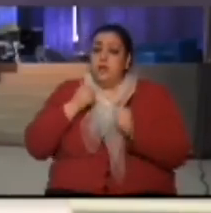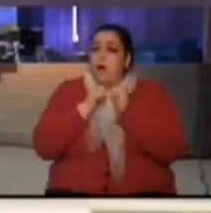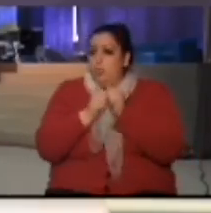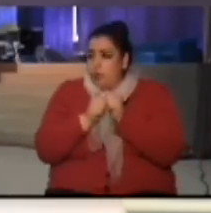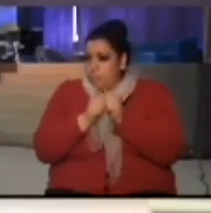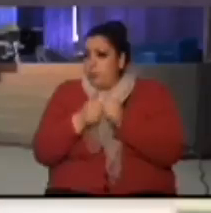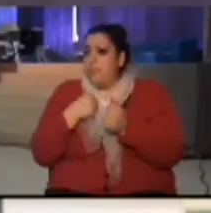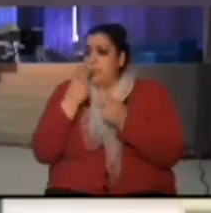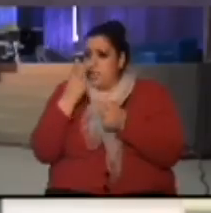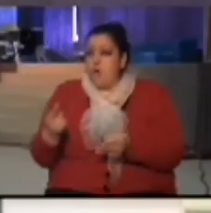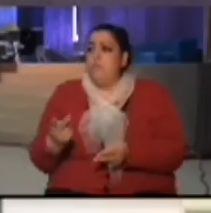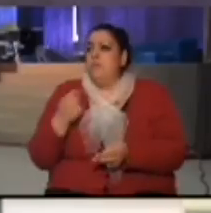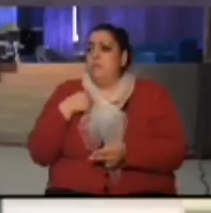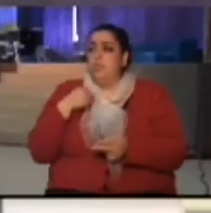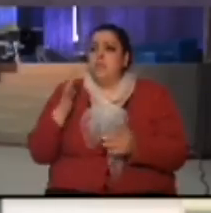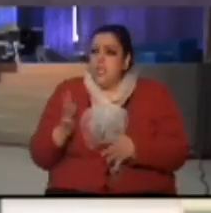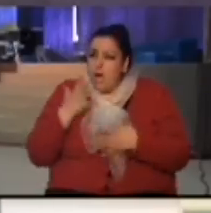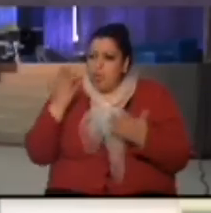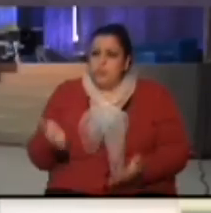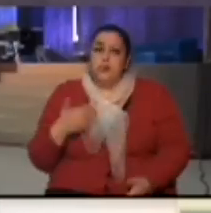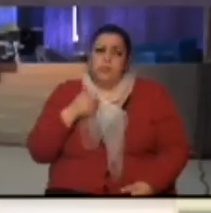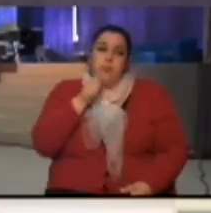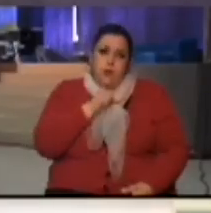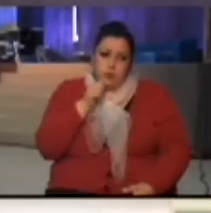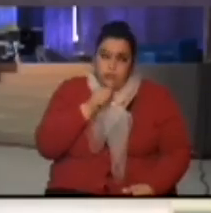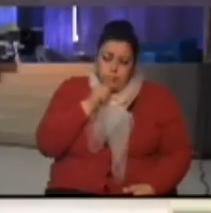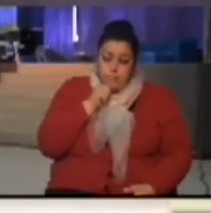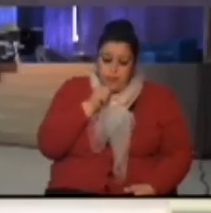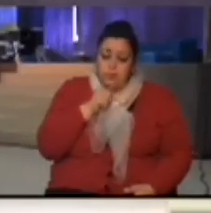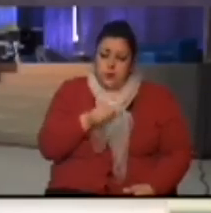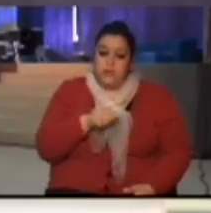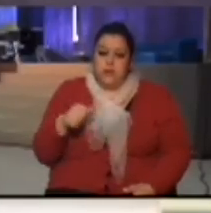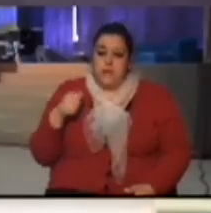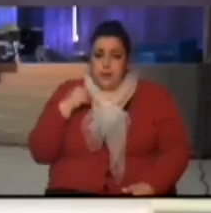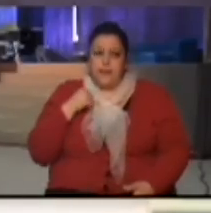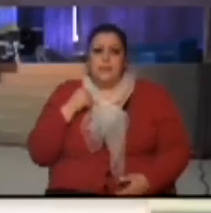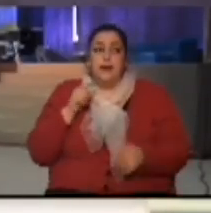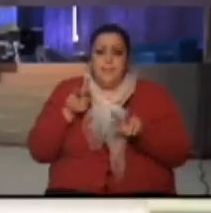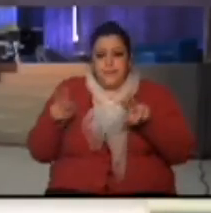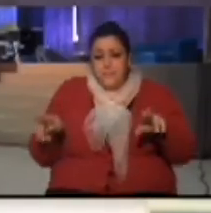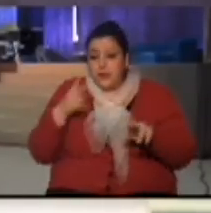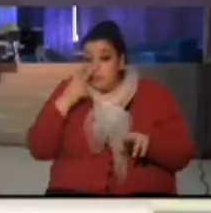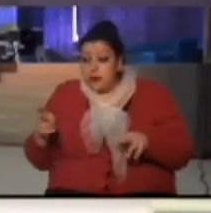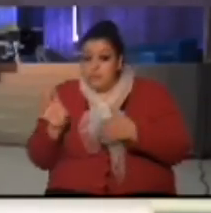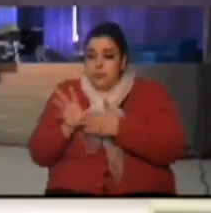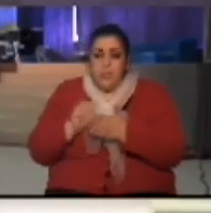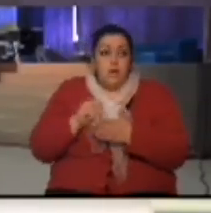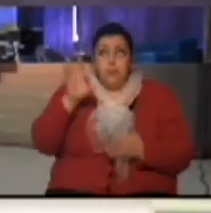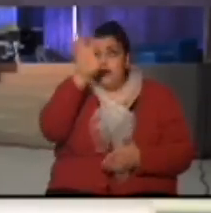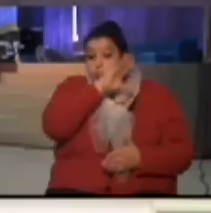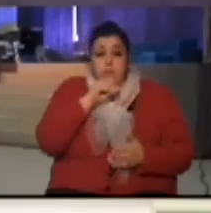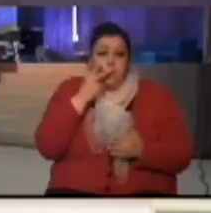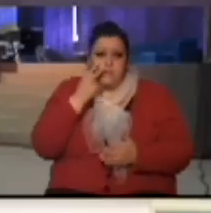ենք, մենք հիանում ենք, ու փորձում ենք անենք այնպես, ինչպես որ դուք անում եք այստեղ, ասեմ, օրինակելի եկեղեցի